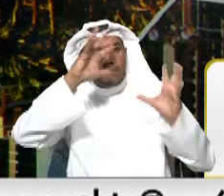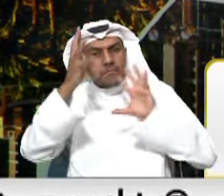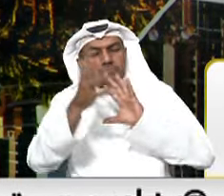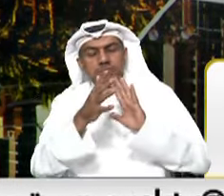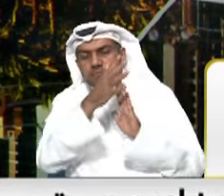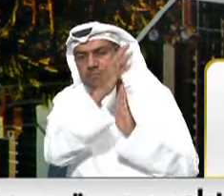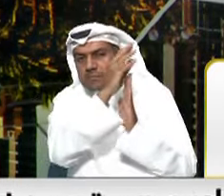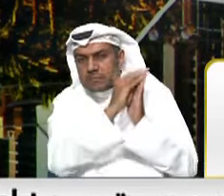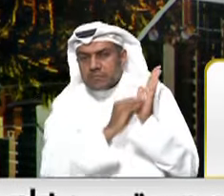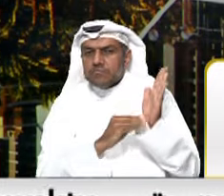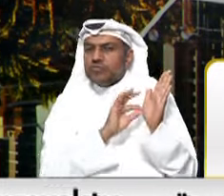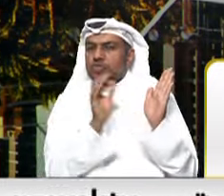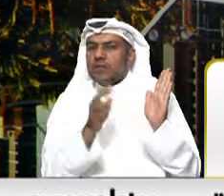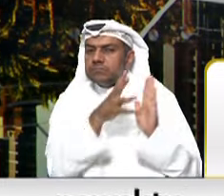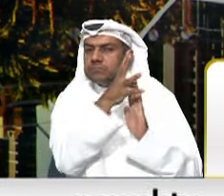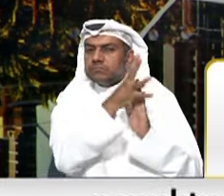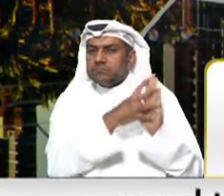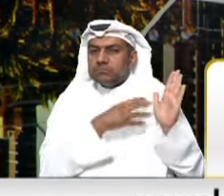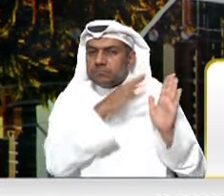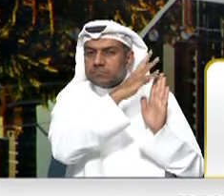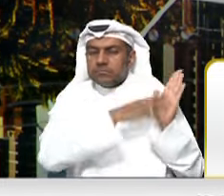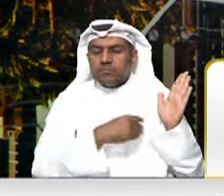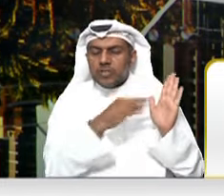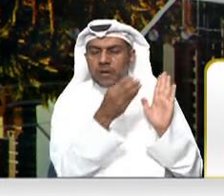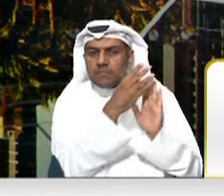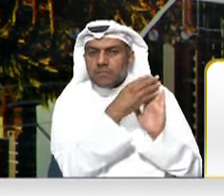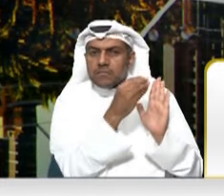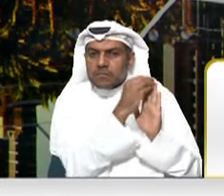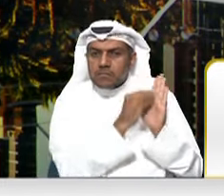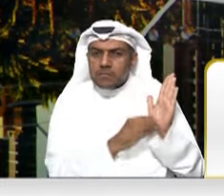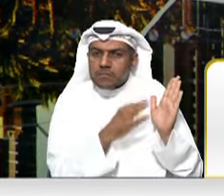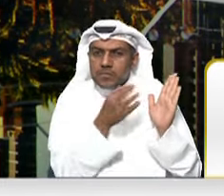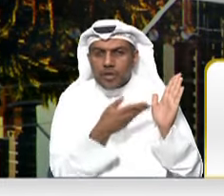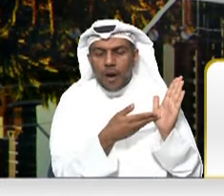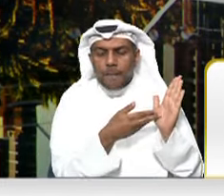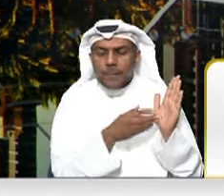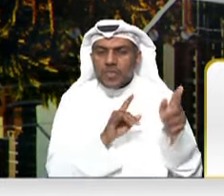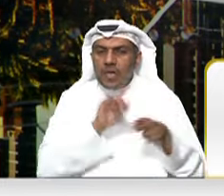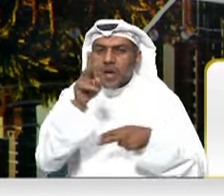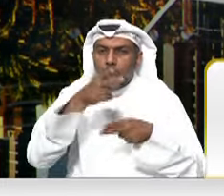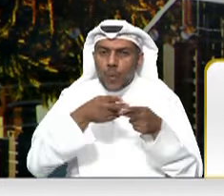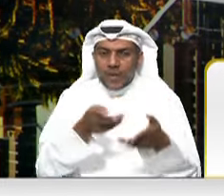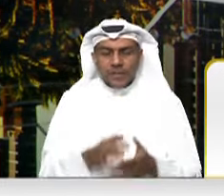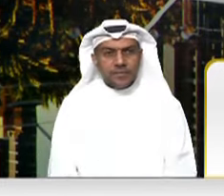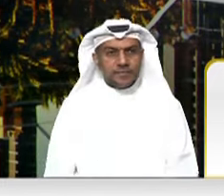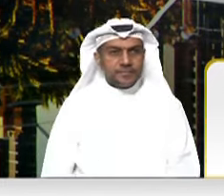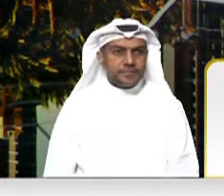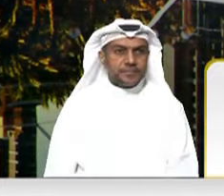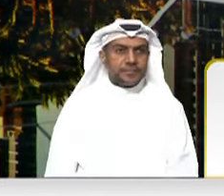الراحة ومتطلبات عملائها المسافرين عبر أسطول الطائر الأزرق.